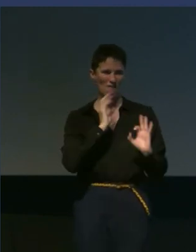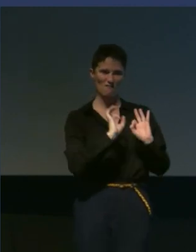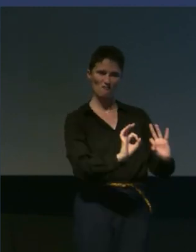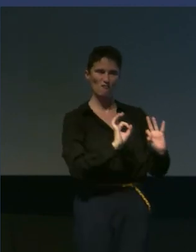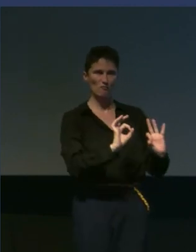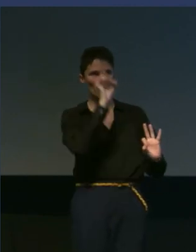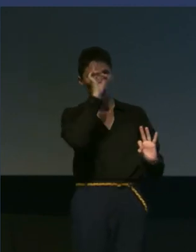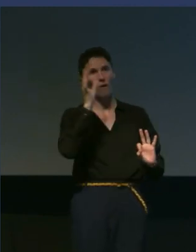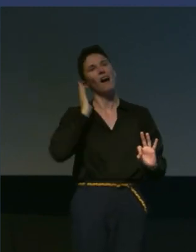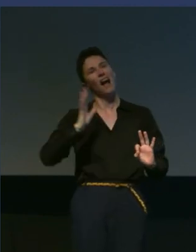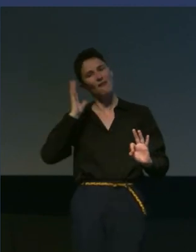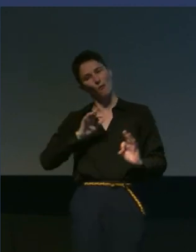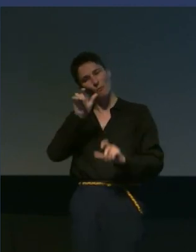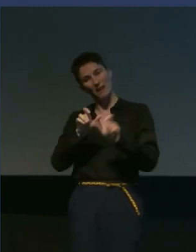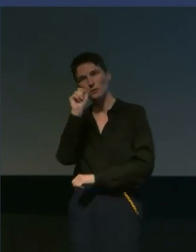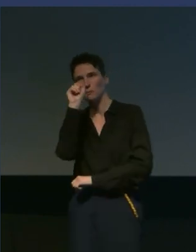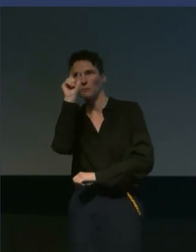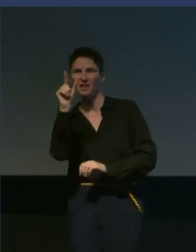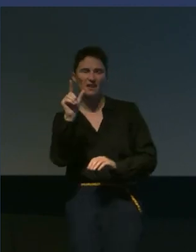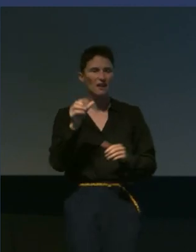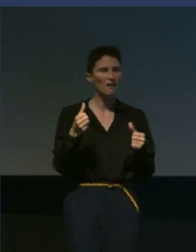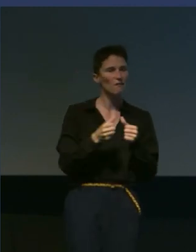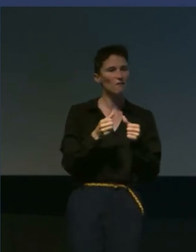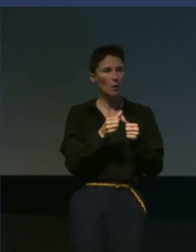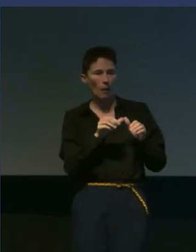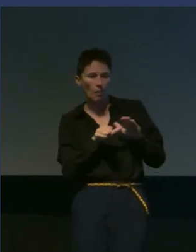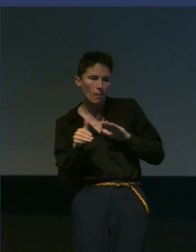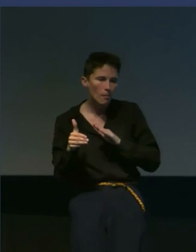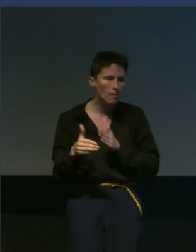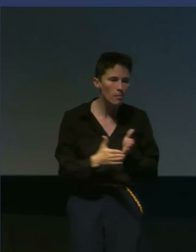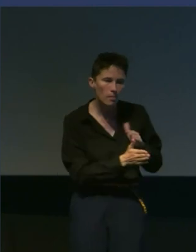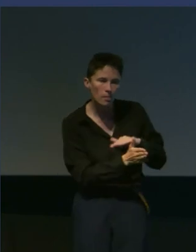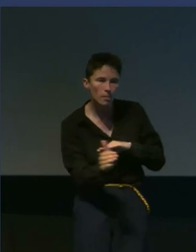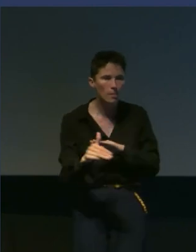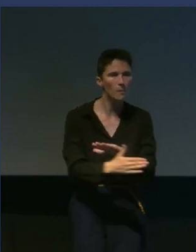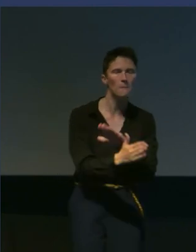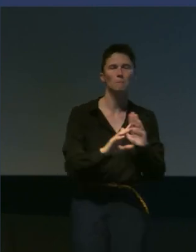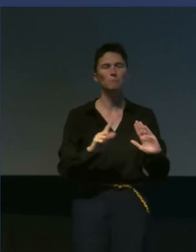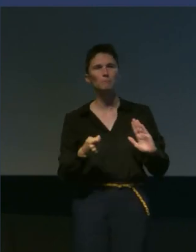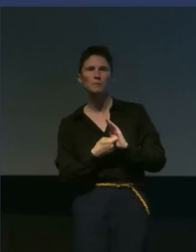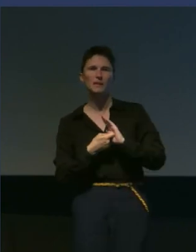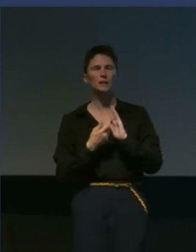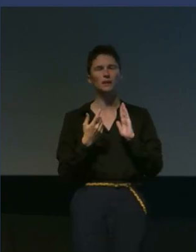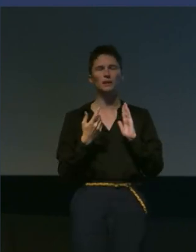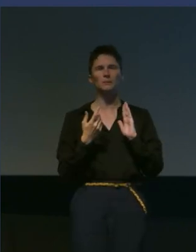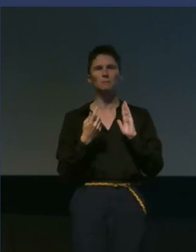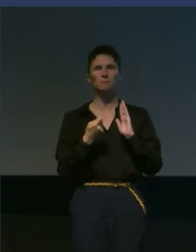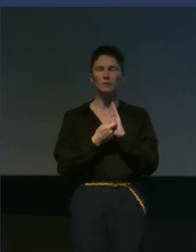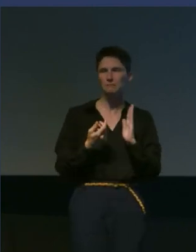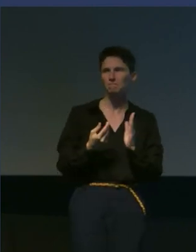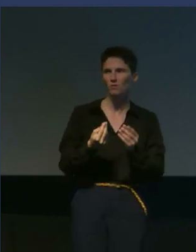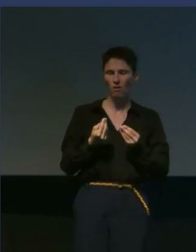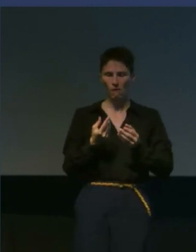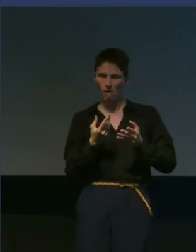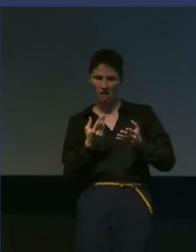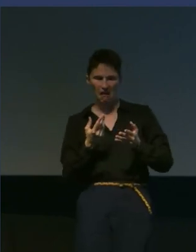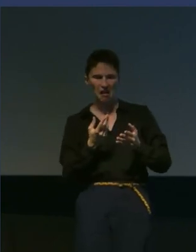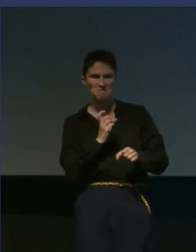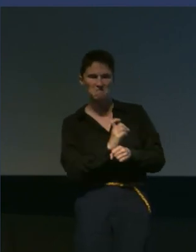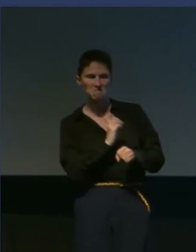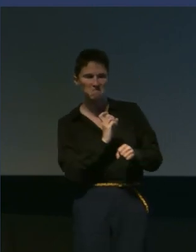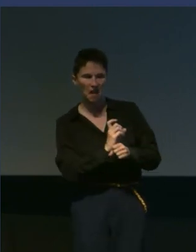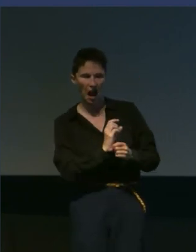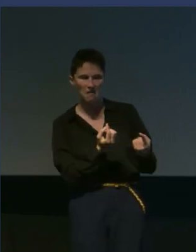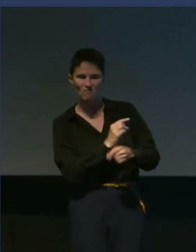à l'époque, en tout cas, se faufilaient dans les brèches dès qu'on va mettre en contradiction avec nos propos.